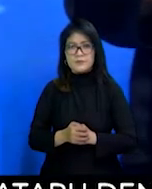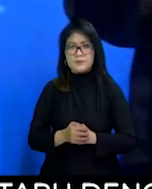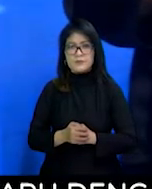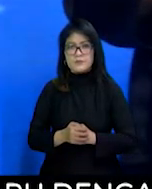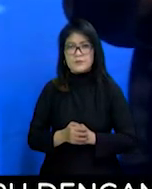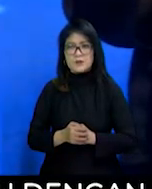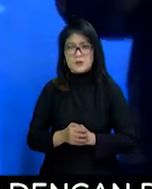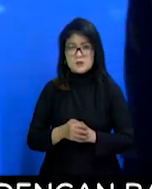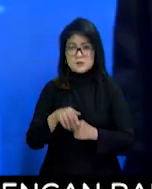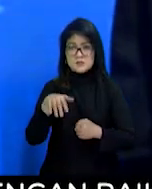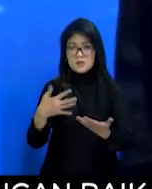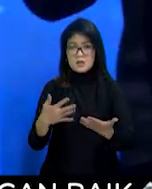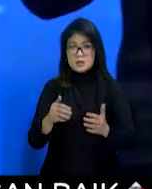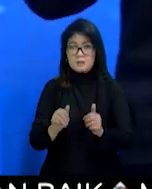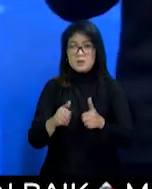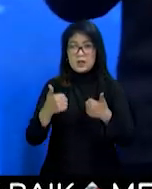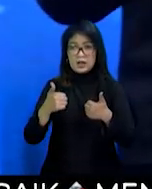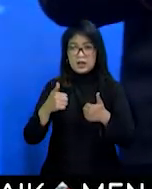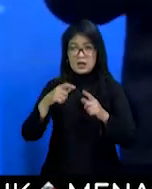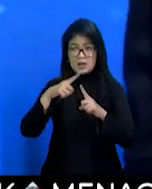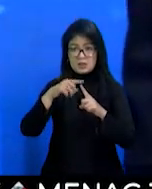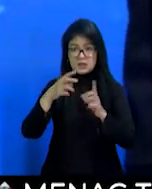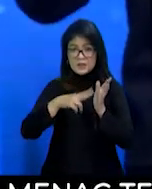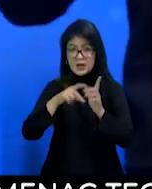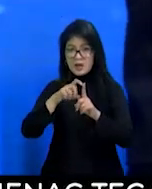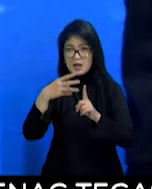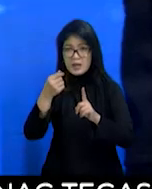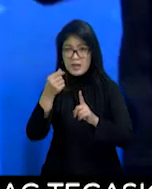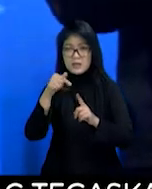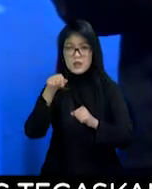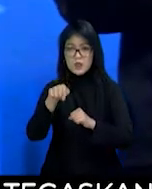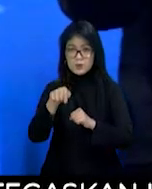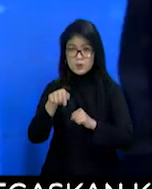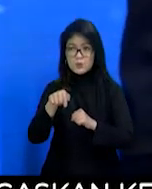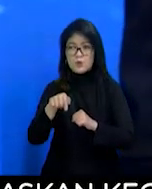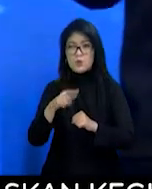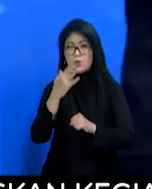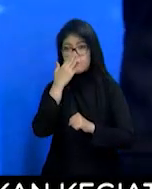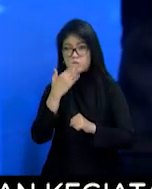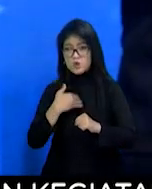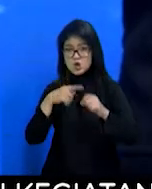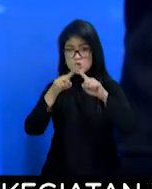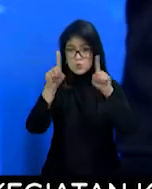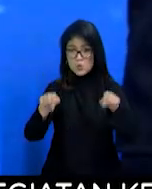seolah-olah menang tender dan memiliki surat perintah kerja atau